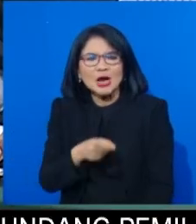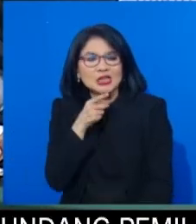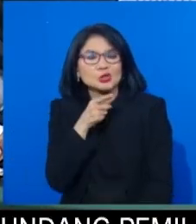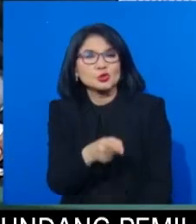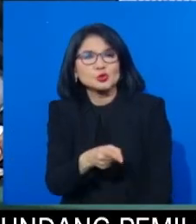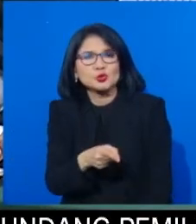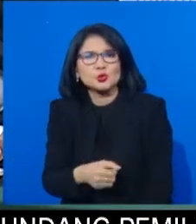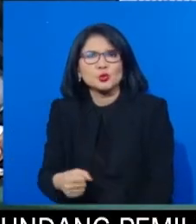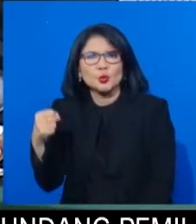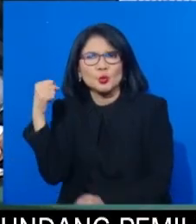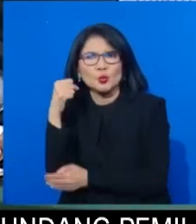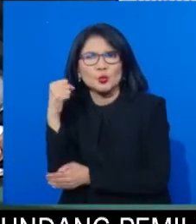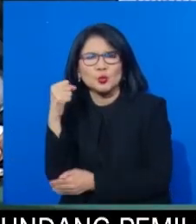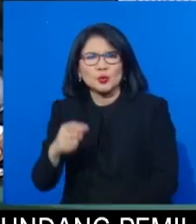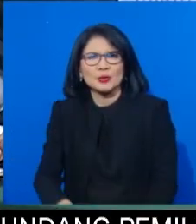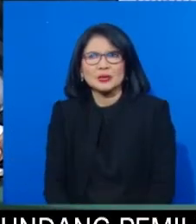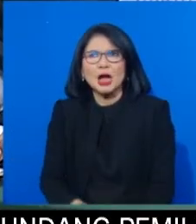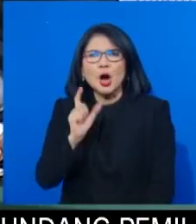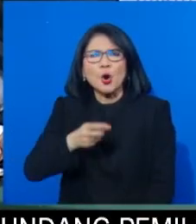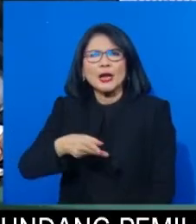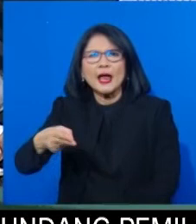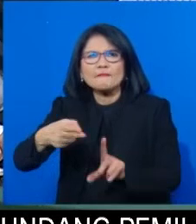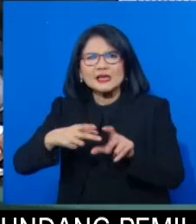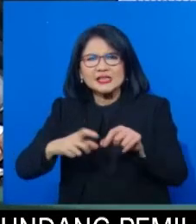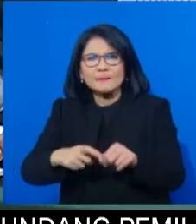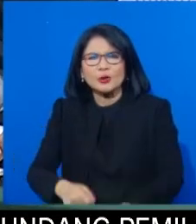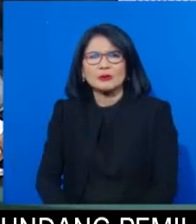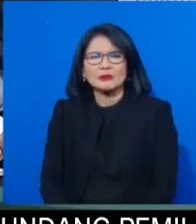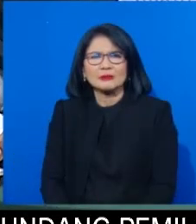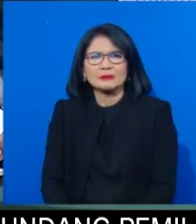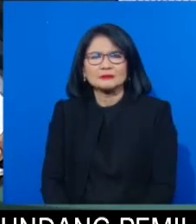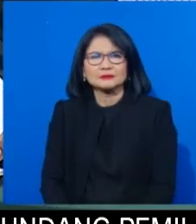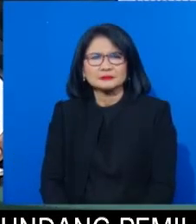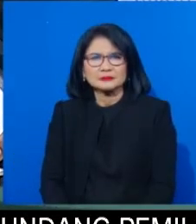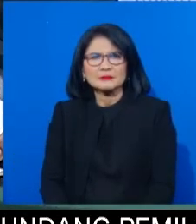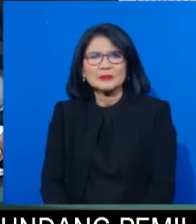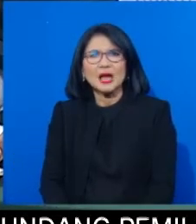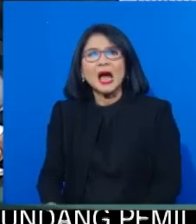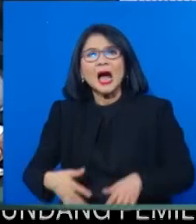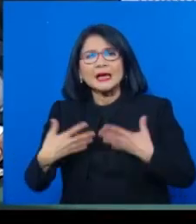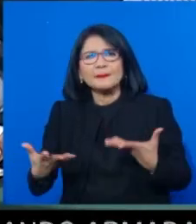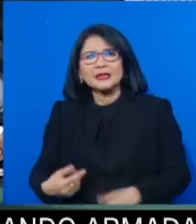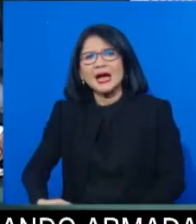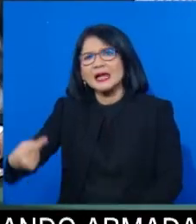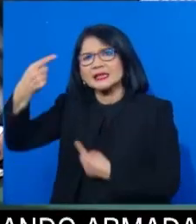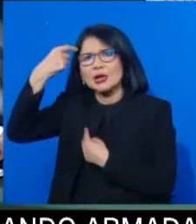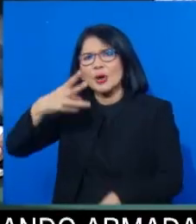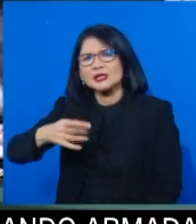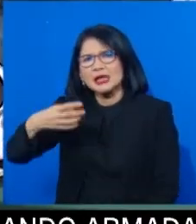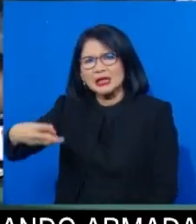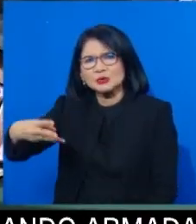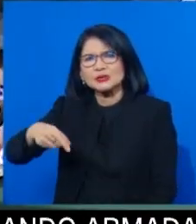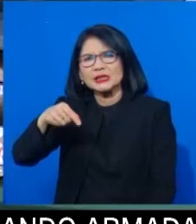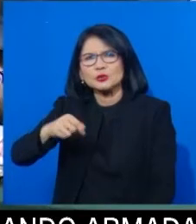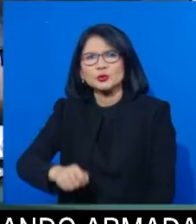tindak pidana manus ministra oleh saksi Verdi Sambo sebagai manus domina. Sehingga terdakwa Richard Eliezer Pudiang